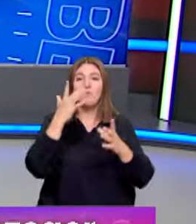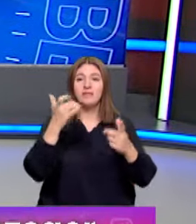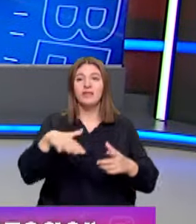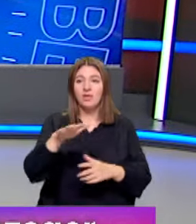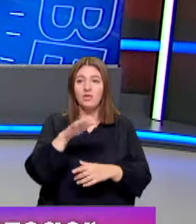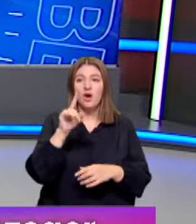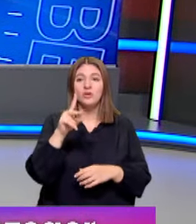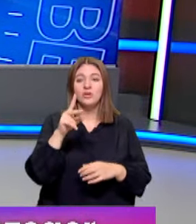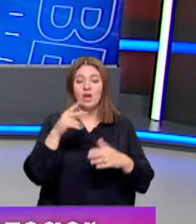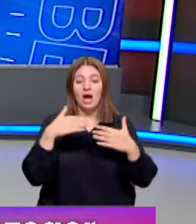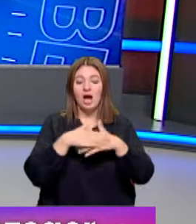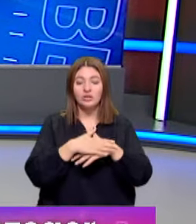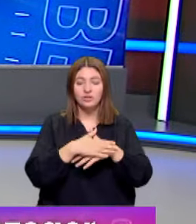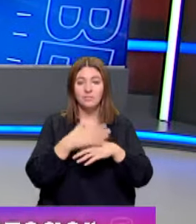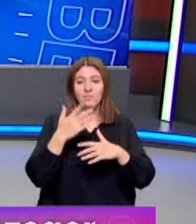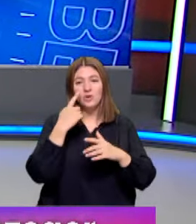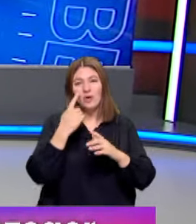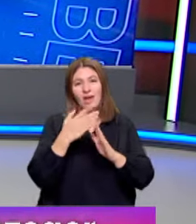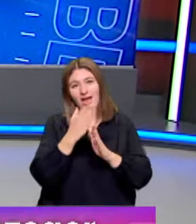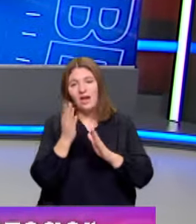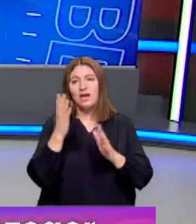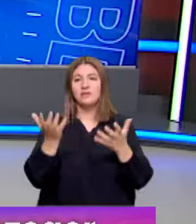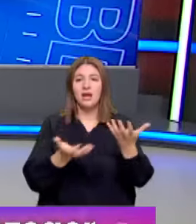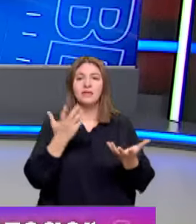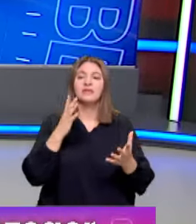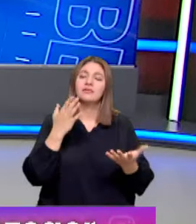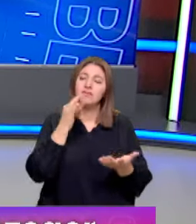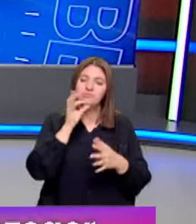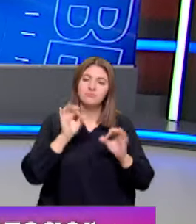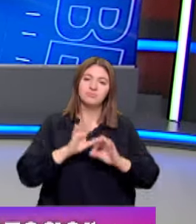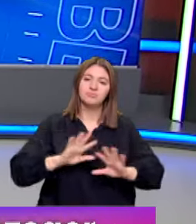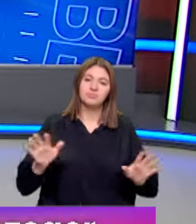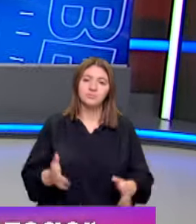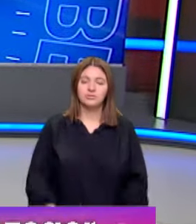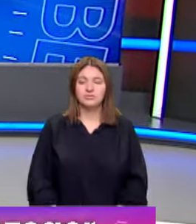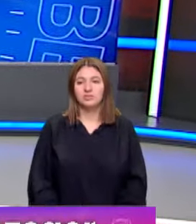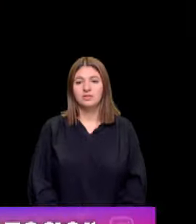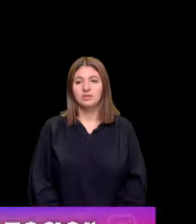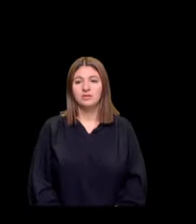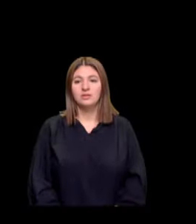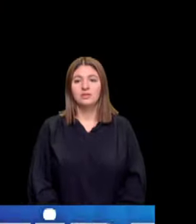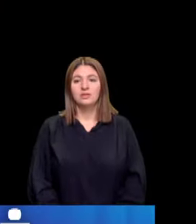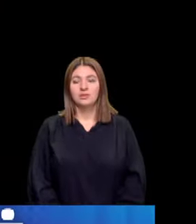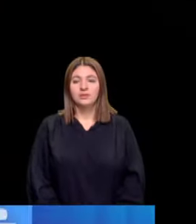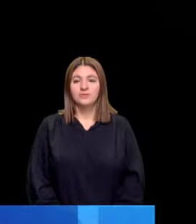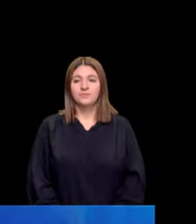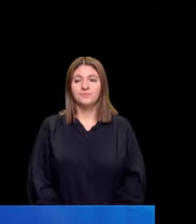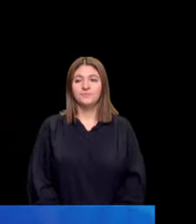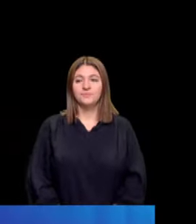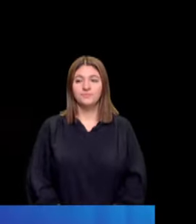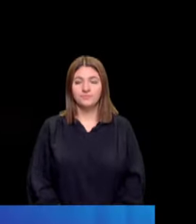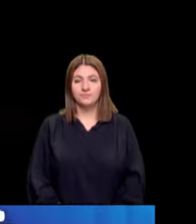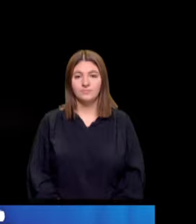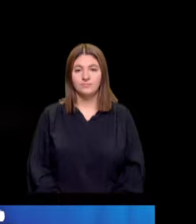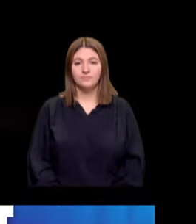akşam üzeri başlayan bir yangın. Neyse ki kontrol altına alındı. Yangın hala devam ediyor.